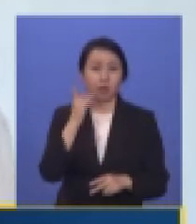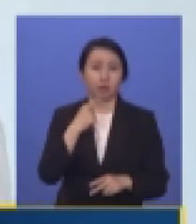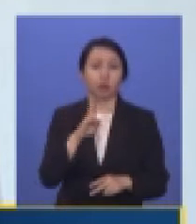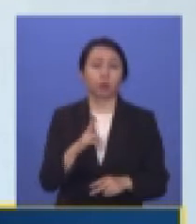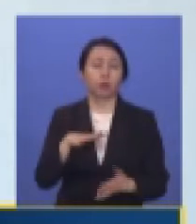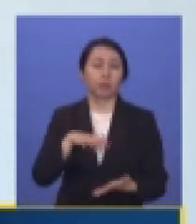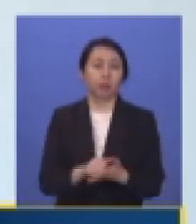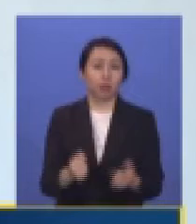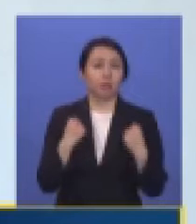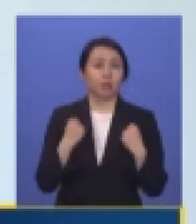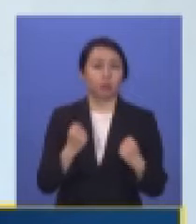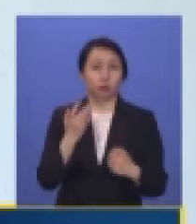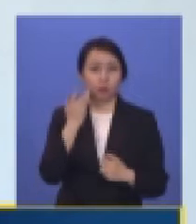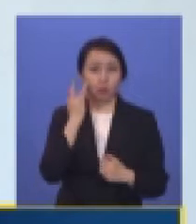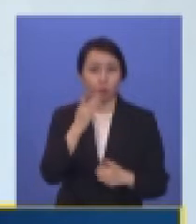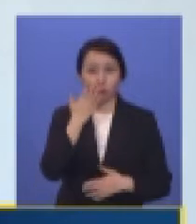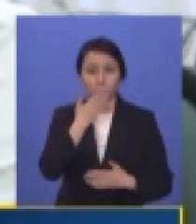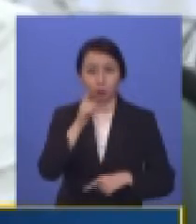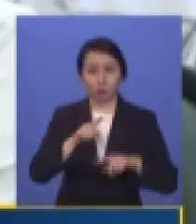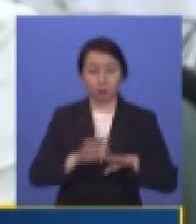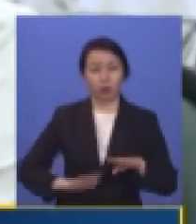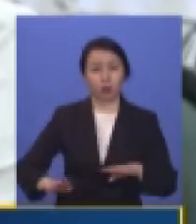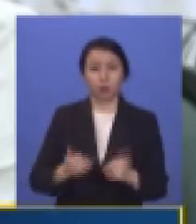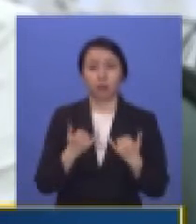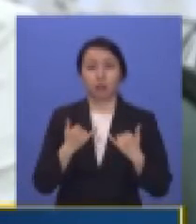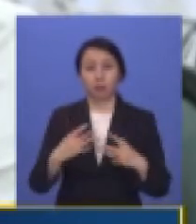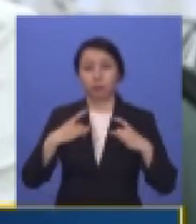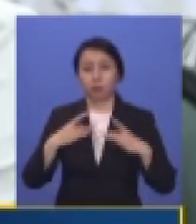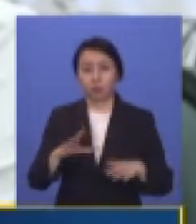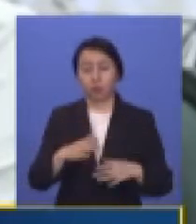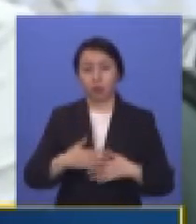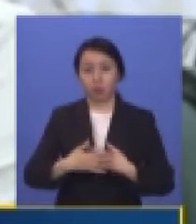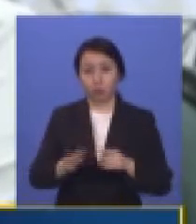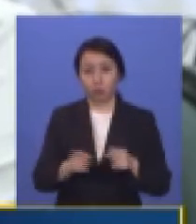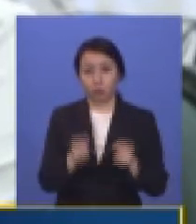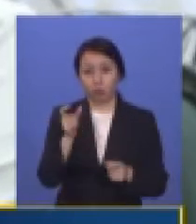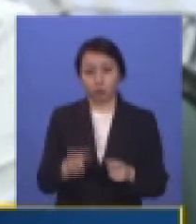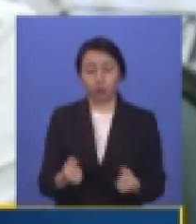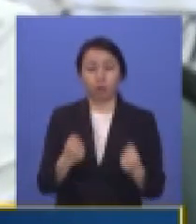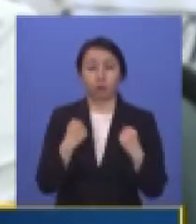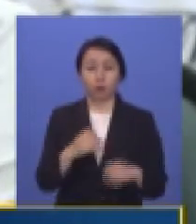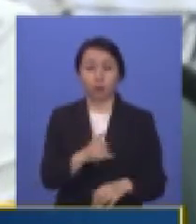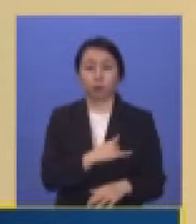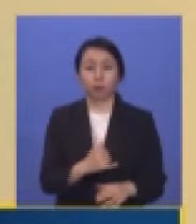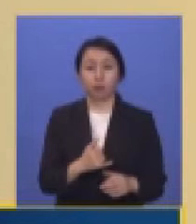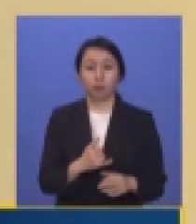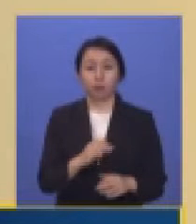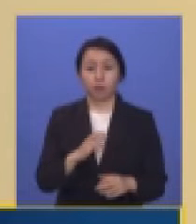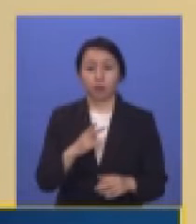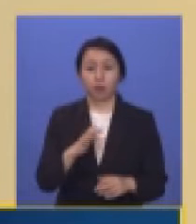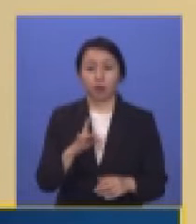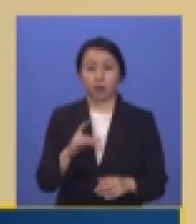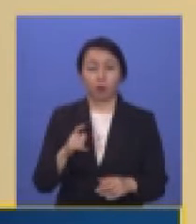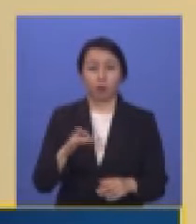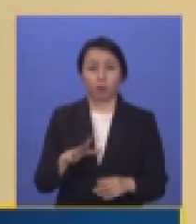кто занимается спортом, он всегда будет патриотом своего отечества. Торжественную церемонию открыл руководитель управления физической культуры и спорта Сергей